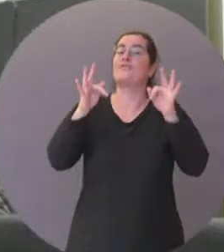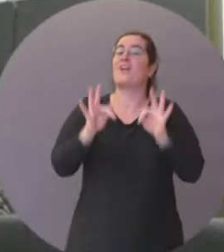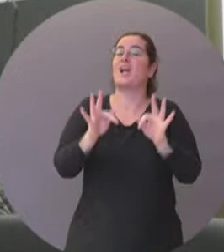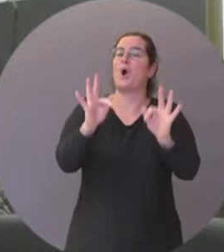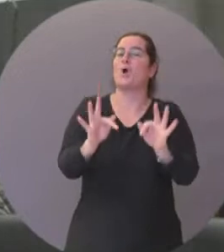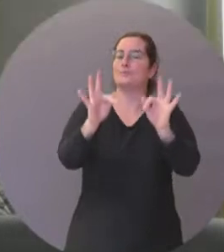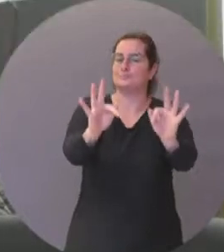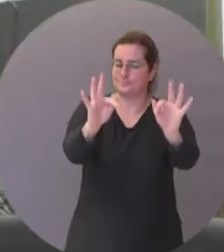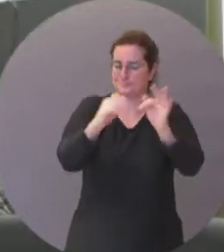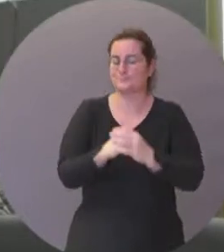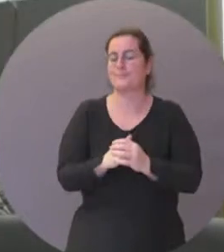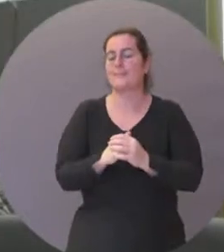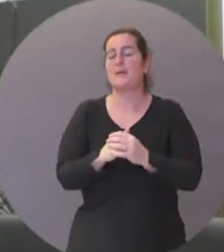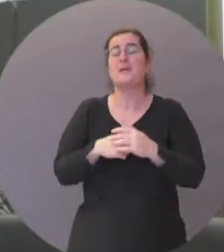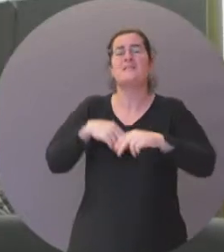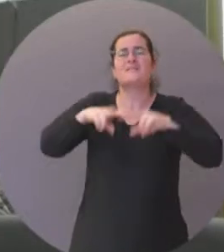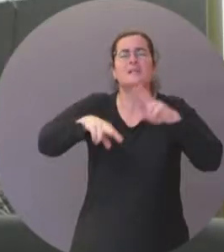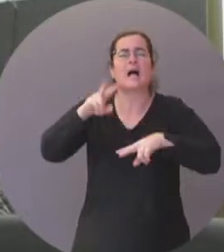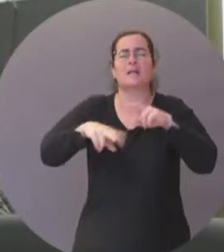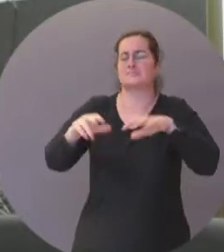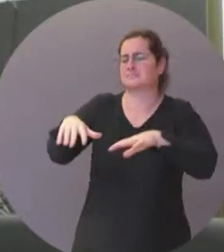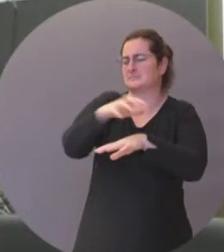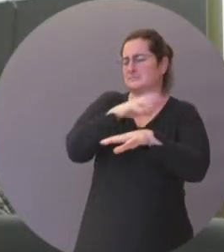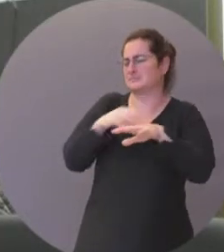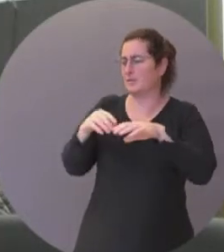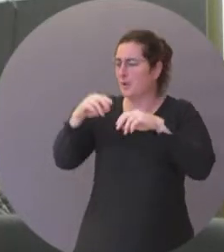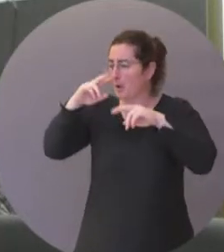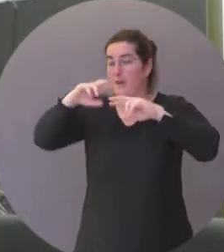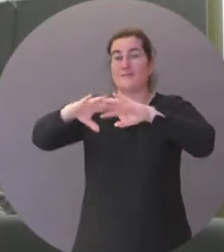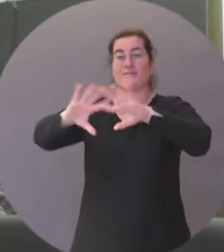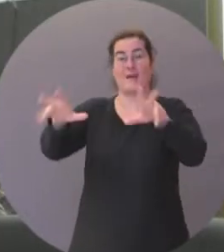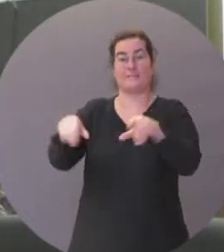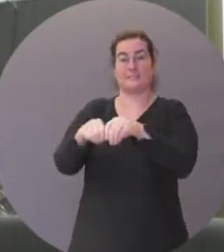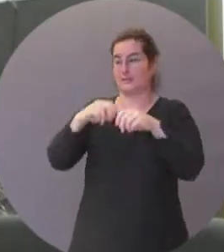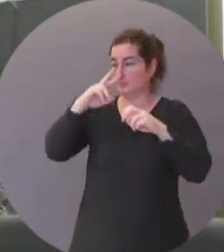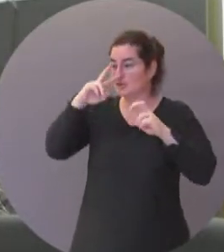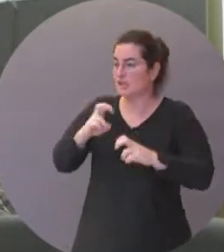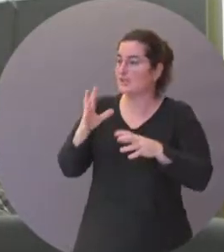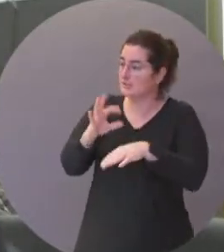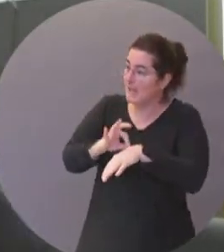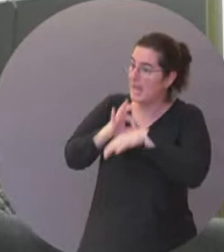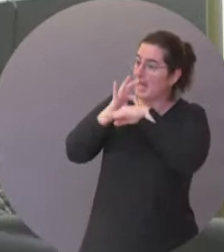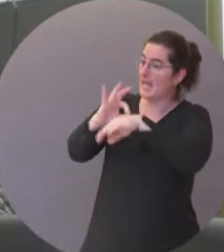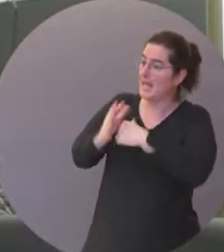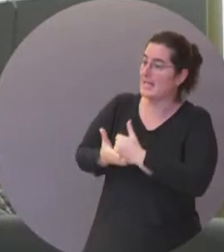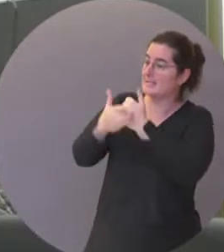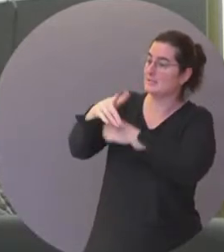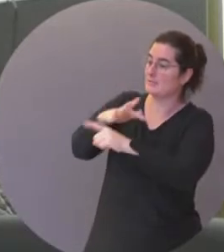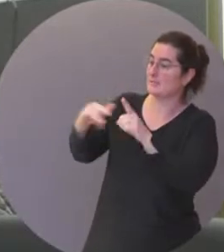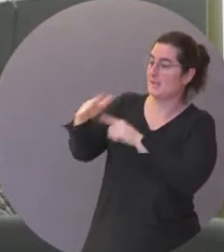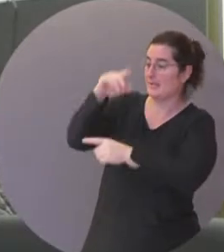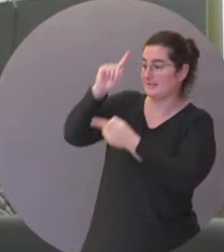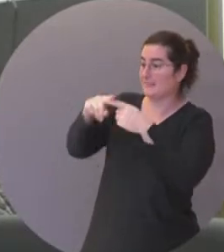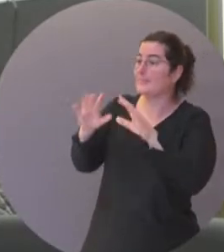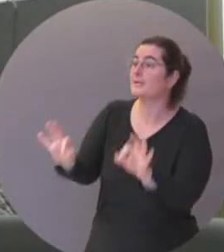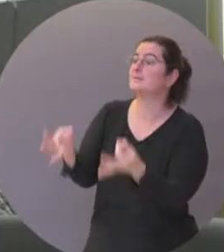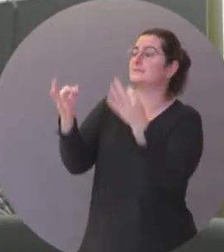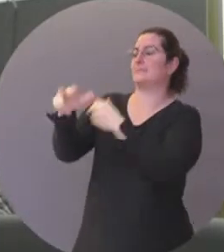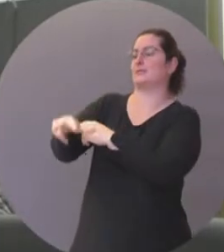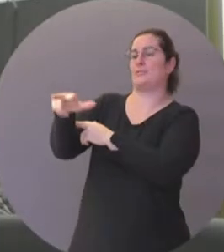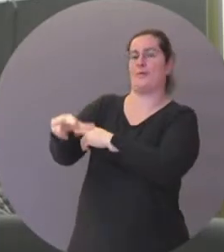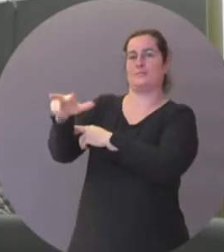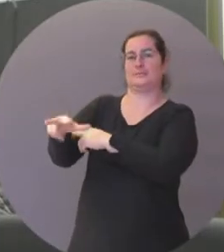cantons et dans nos départements des familles en recherche d'accompagnement sociale pour trouver un logement adéquat et dans cette période